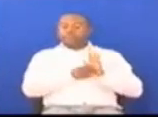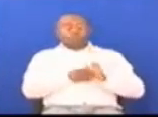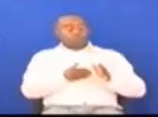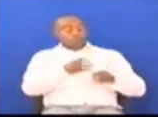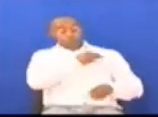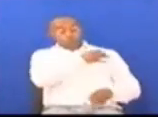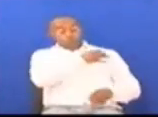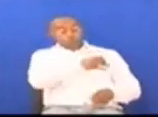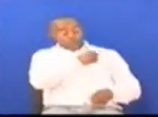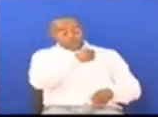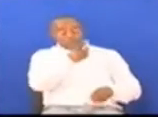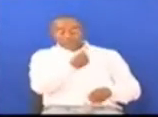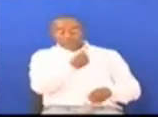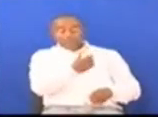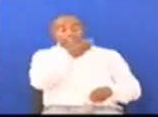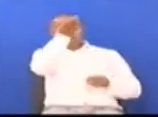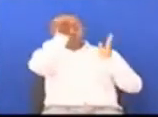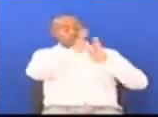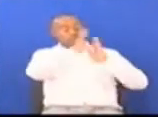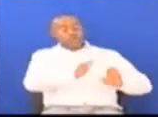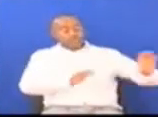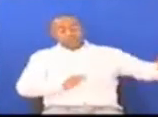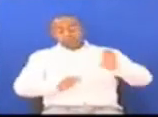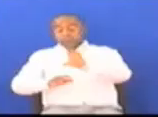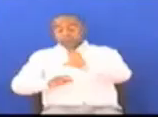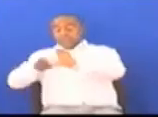sana, tunakushukuru sana.